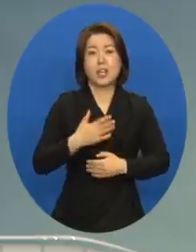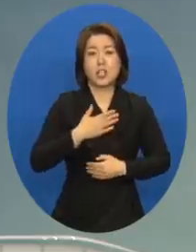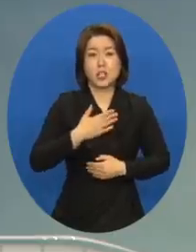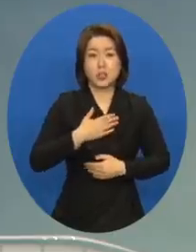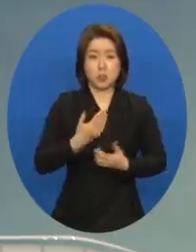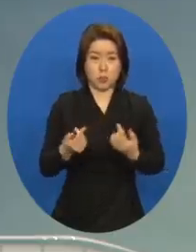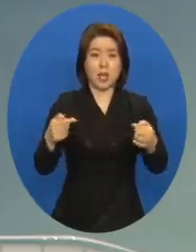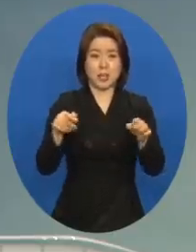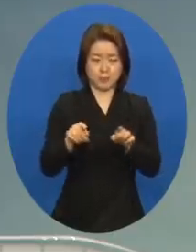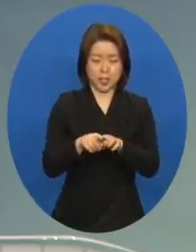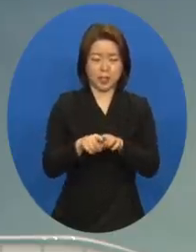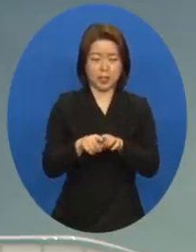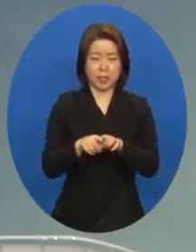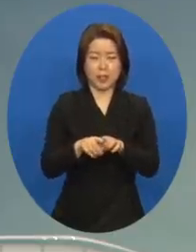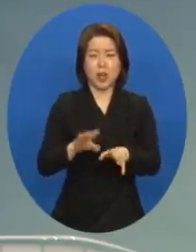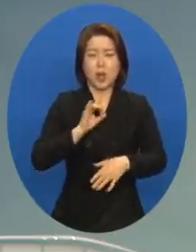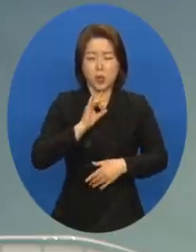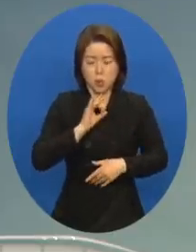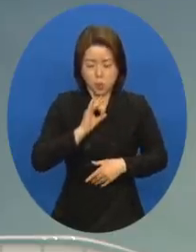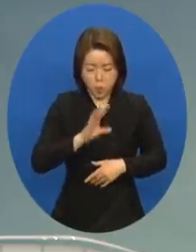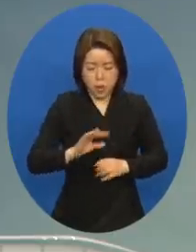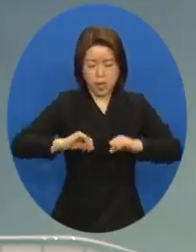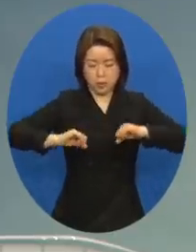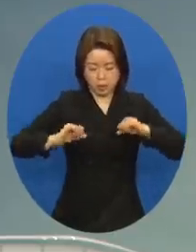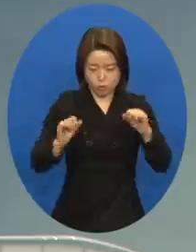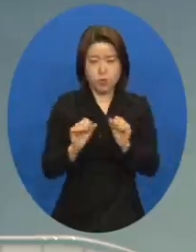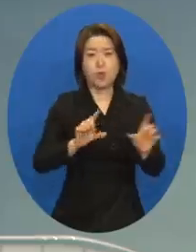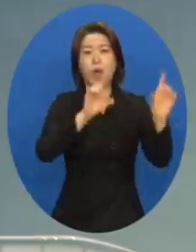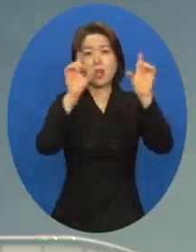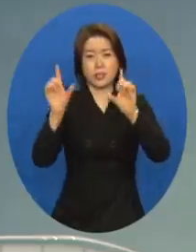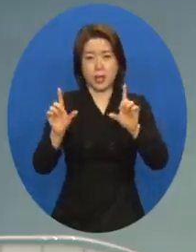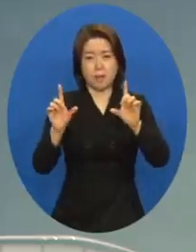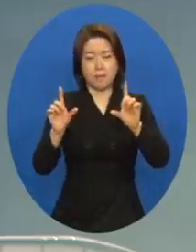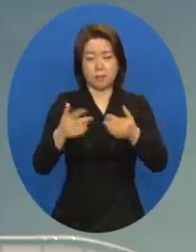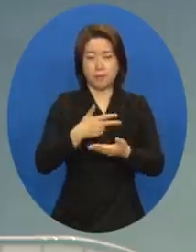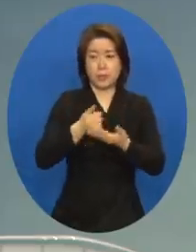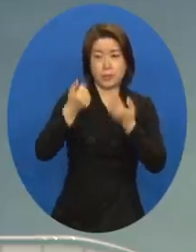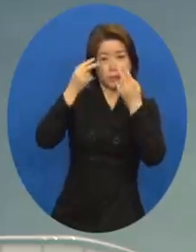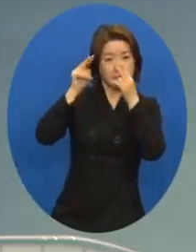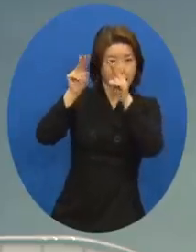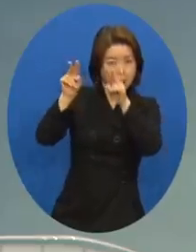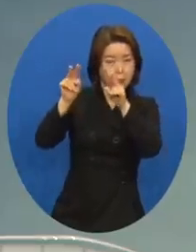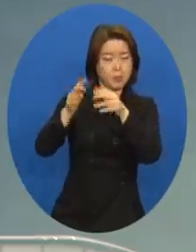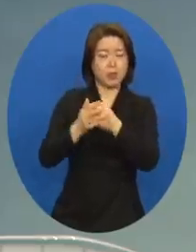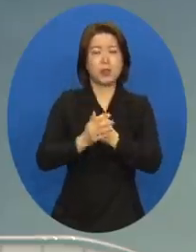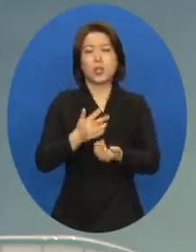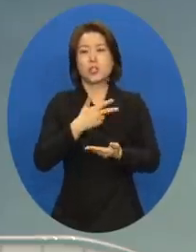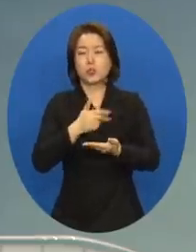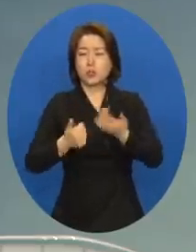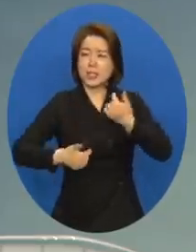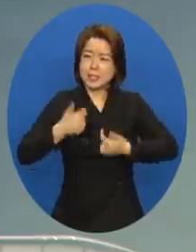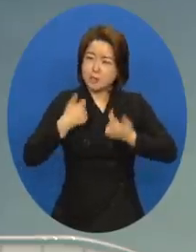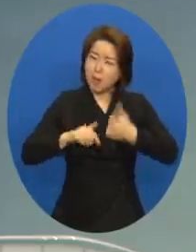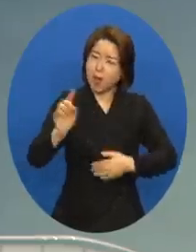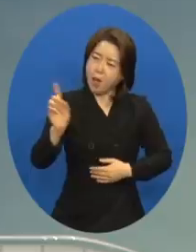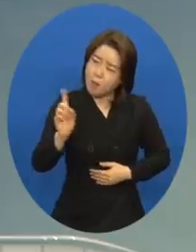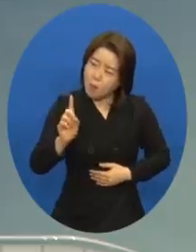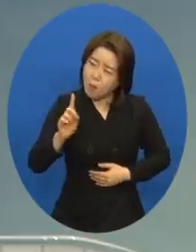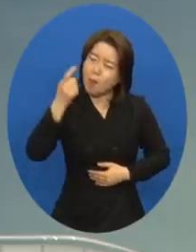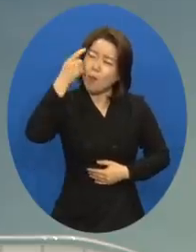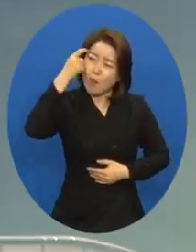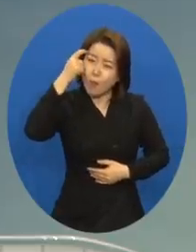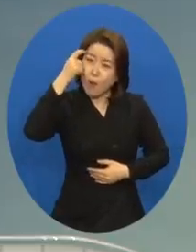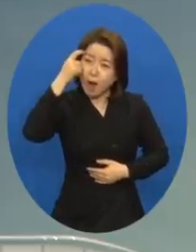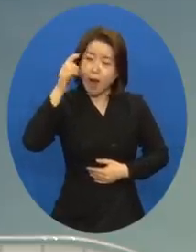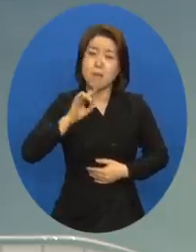함께 오직 순종의 삶을 주님을 바라보며 주님이 기뻐하시는 것이 무엇일까